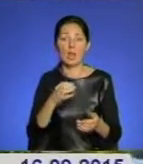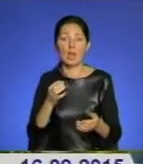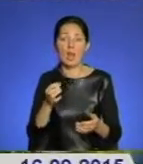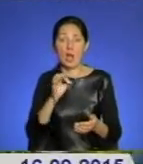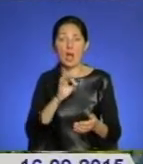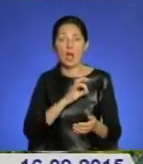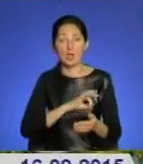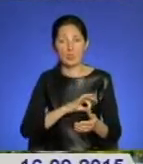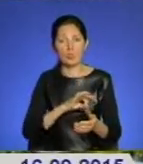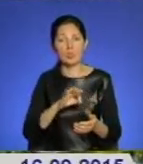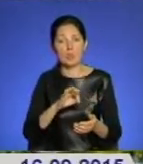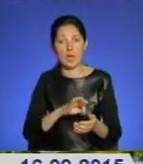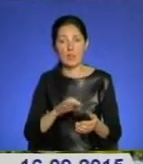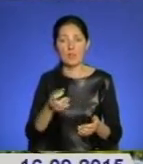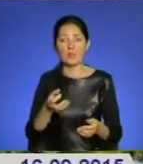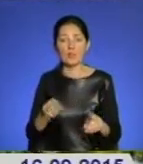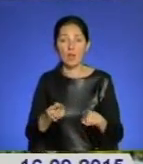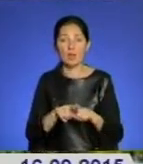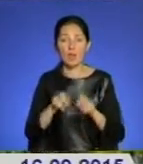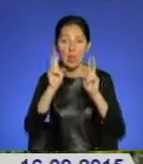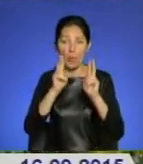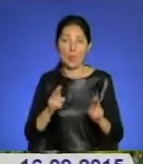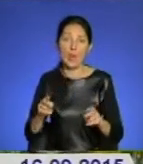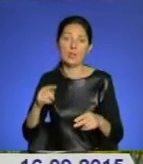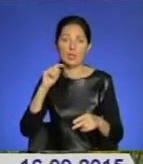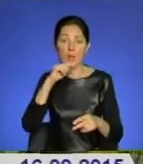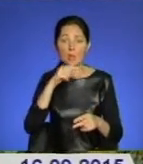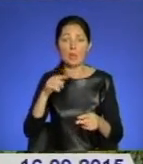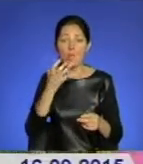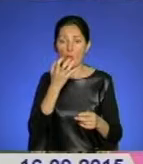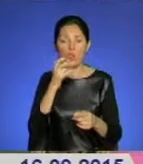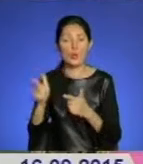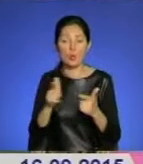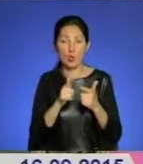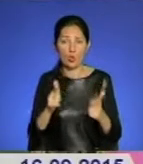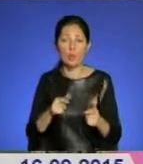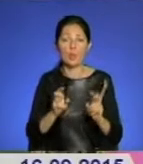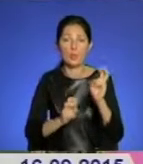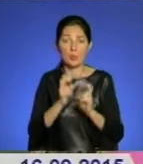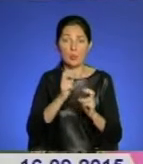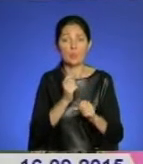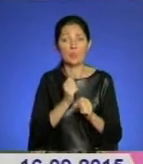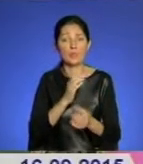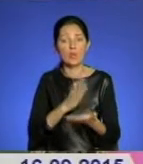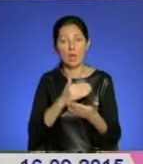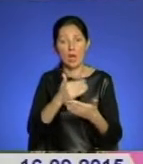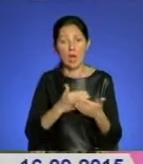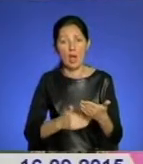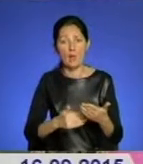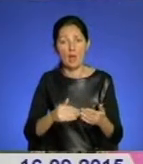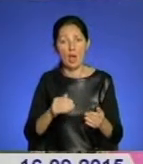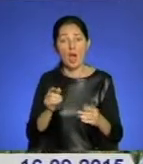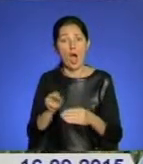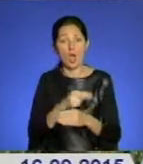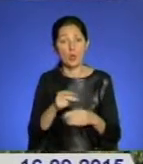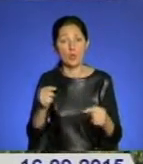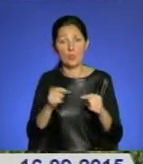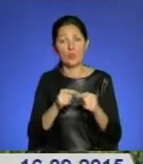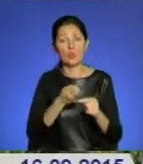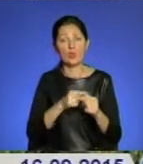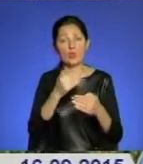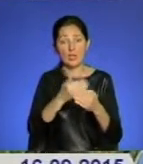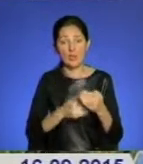та правил підготовки теплового господарства до опалювального періоду підприємством розроблені графіки ремонту. І відповідно до цих графіків підприємство